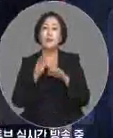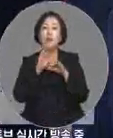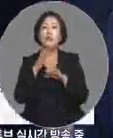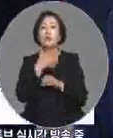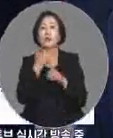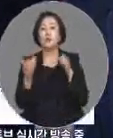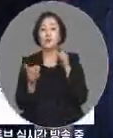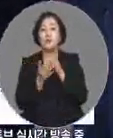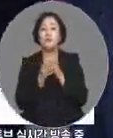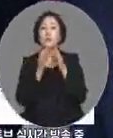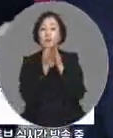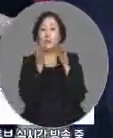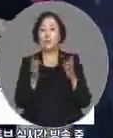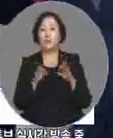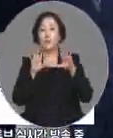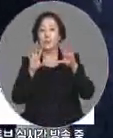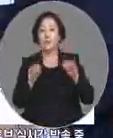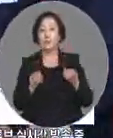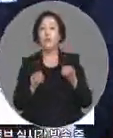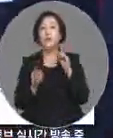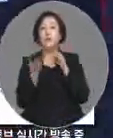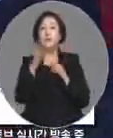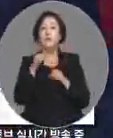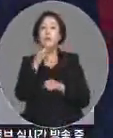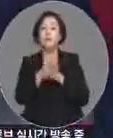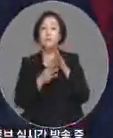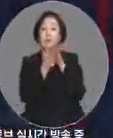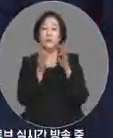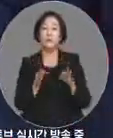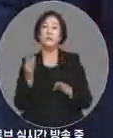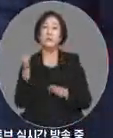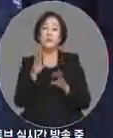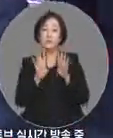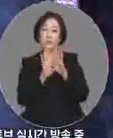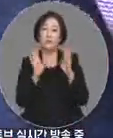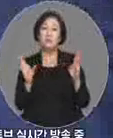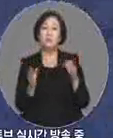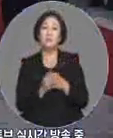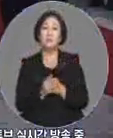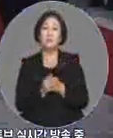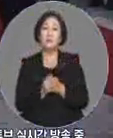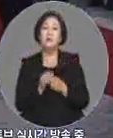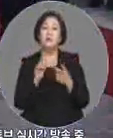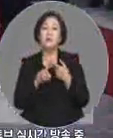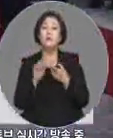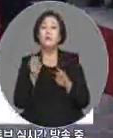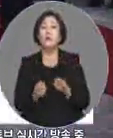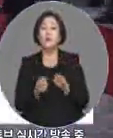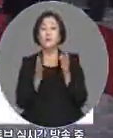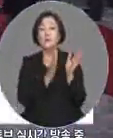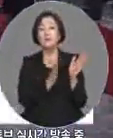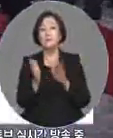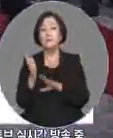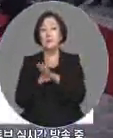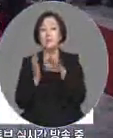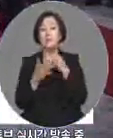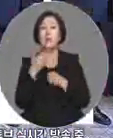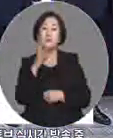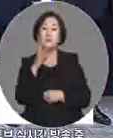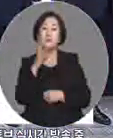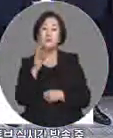코로나19 때문에 중단됐던 신년인사회가 3년 만에 다시 열렸습니다 모처럼 열린 행사인만큼